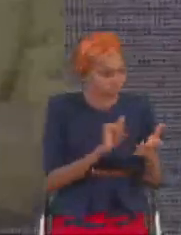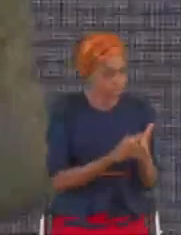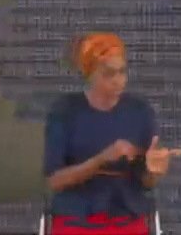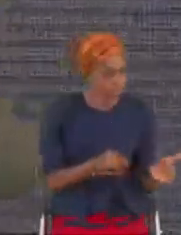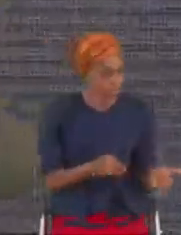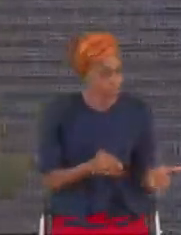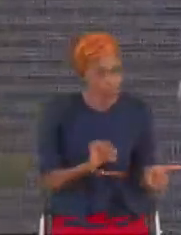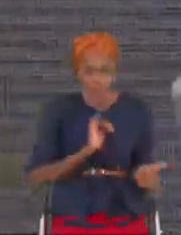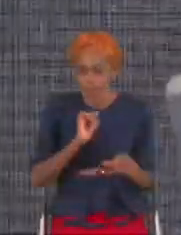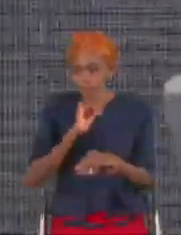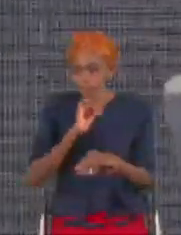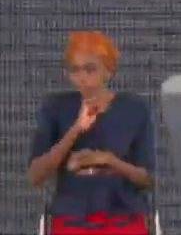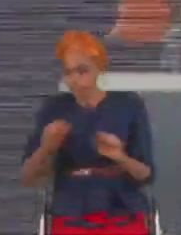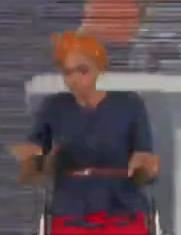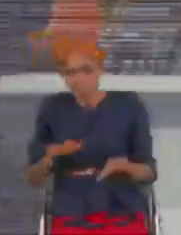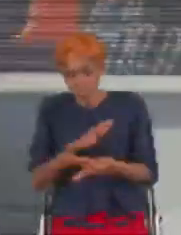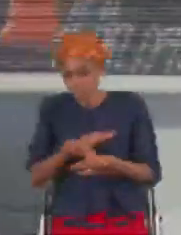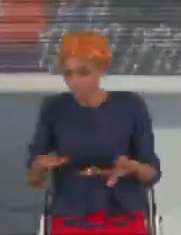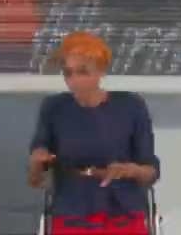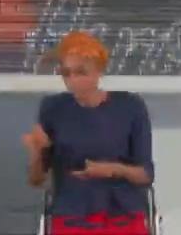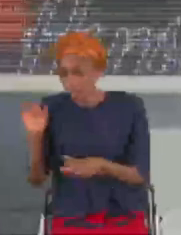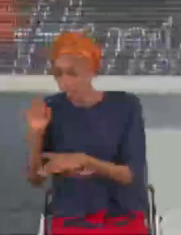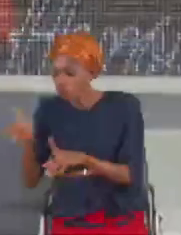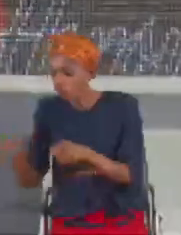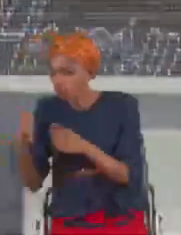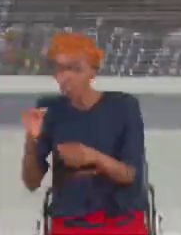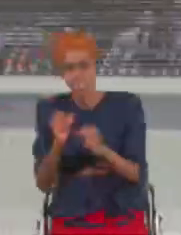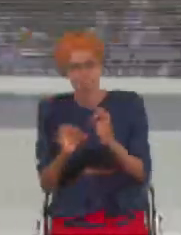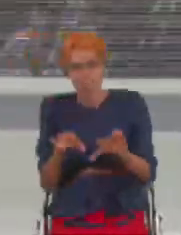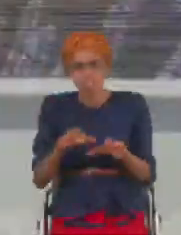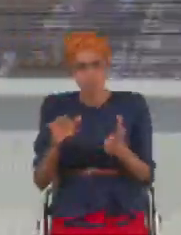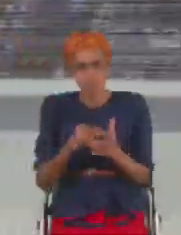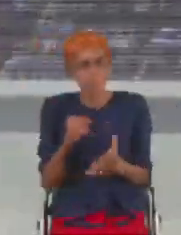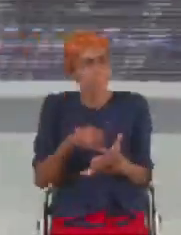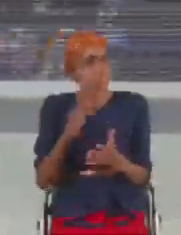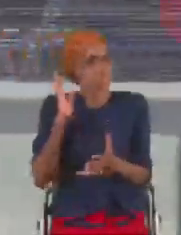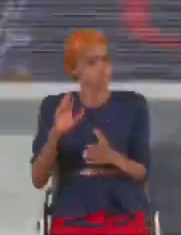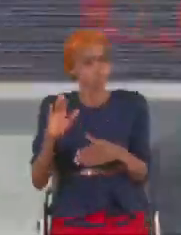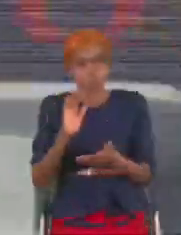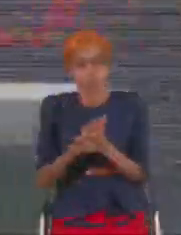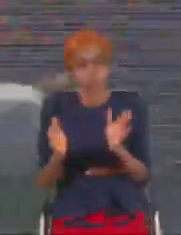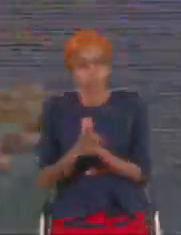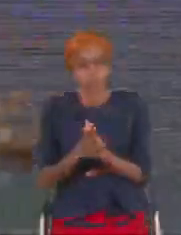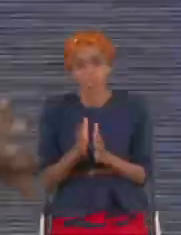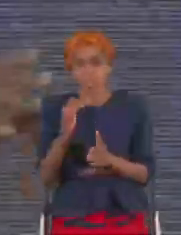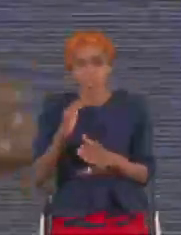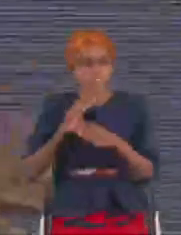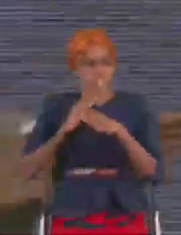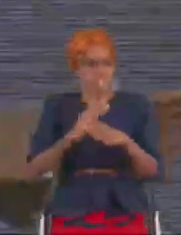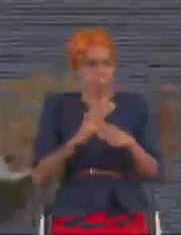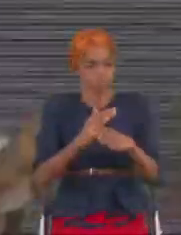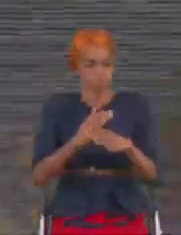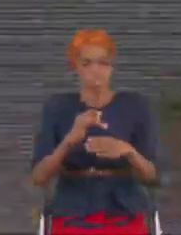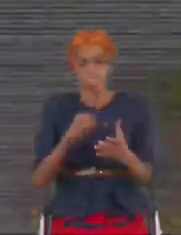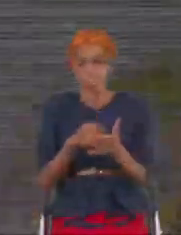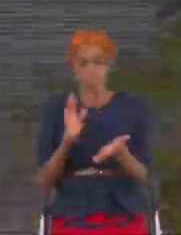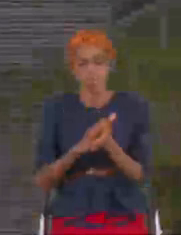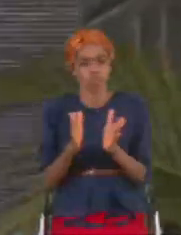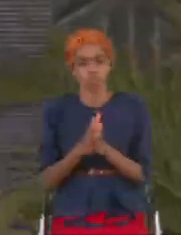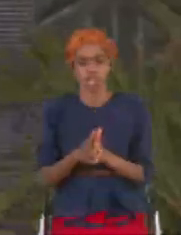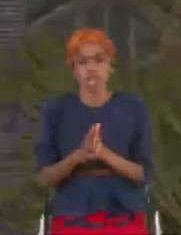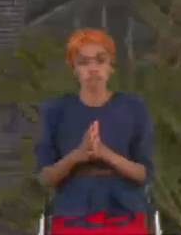je ne peux pas aller là-bas c'est je fais cela cela deviendra une un embarras